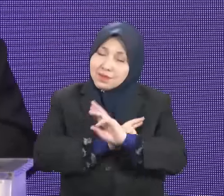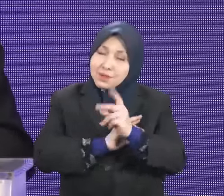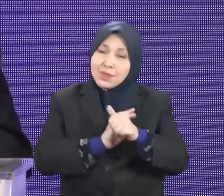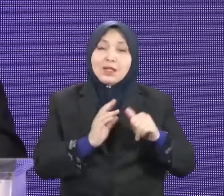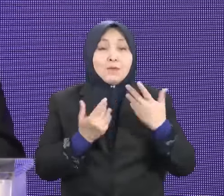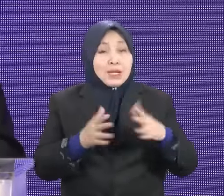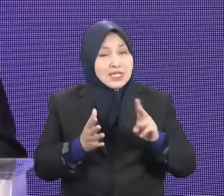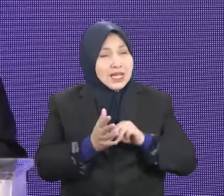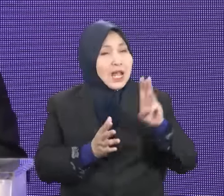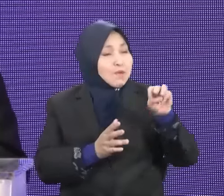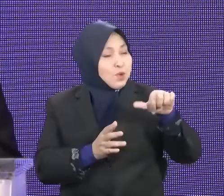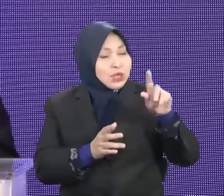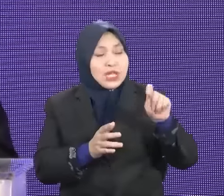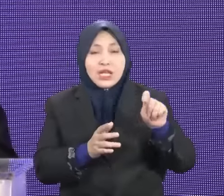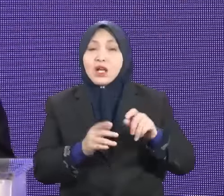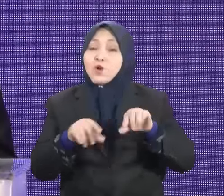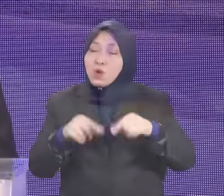dalam